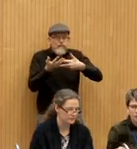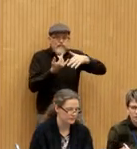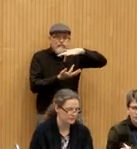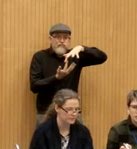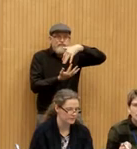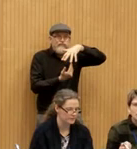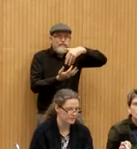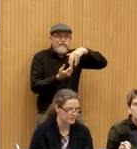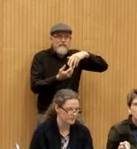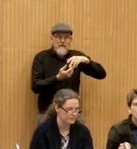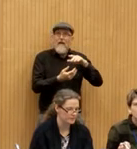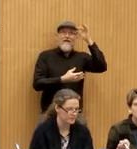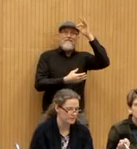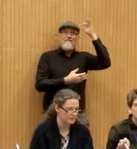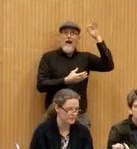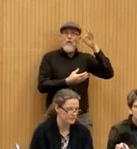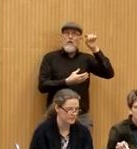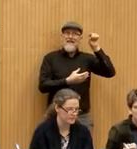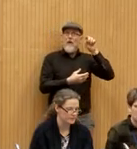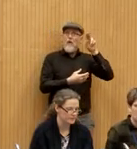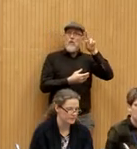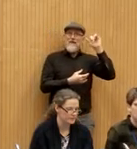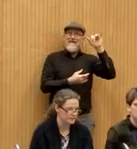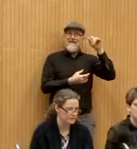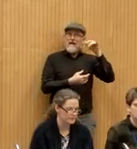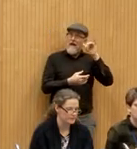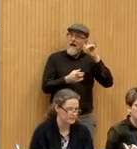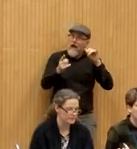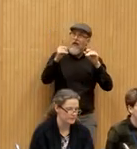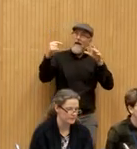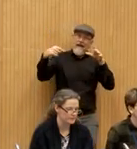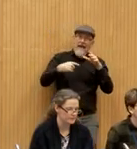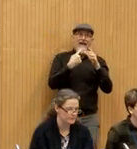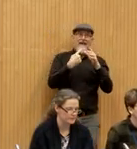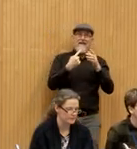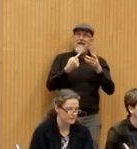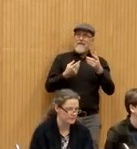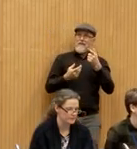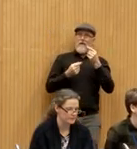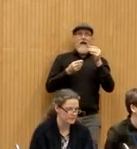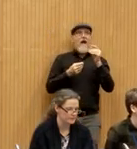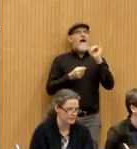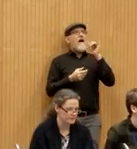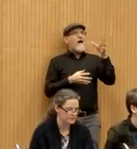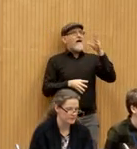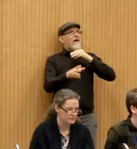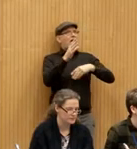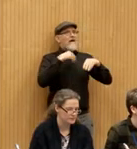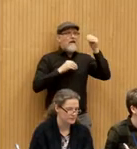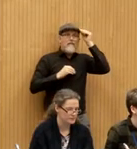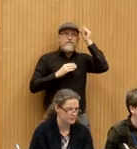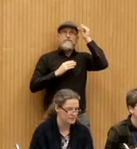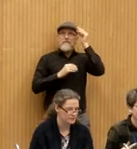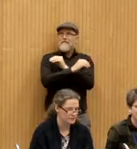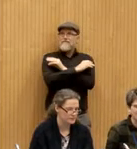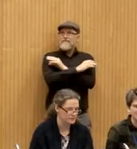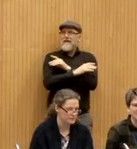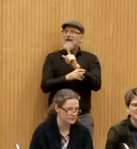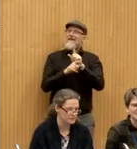hineinwirken können und eben, ja, mit einem zusammenarbeiten können und